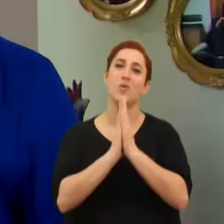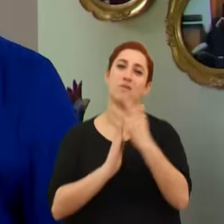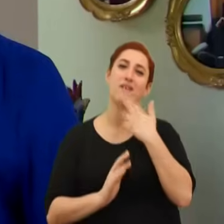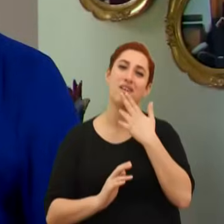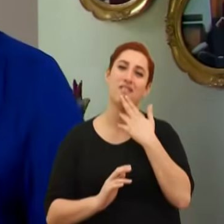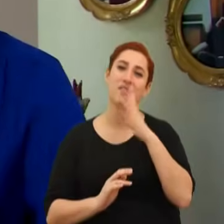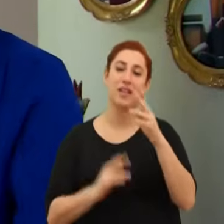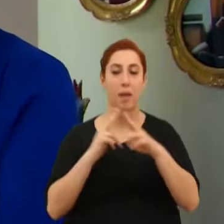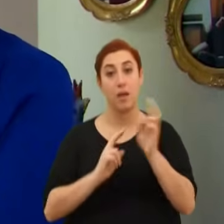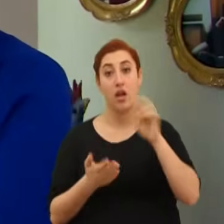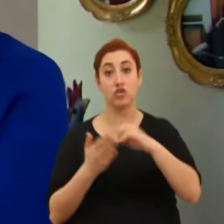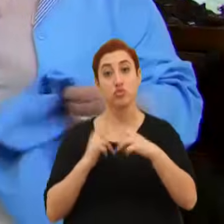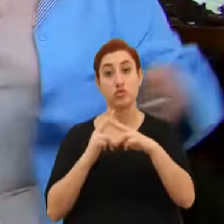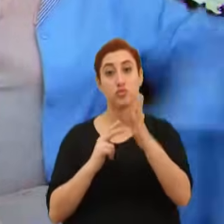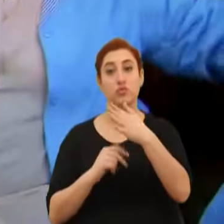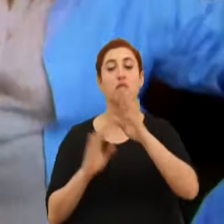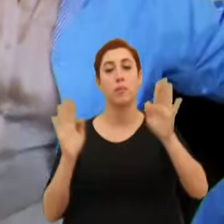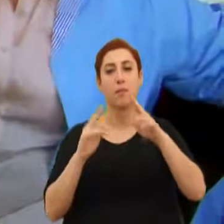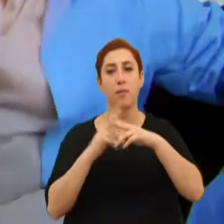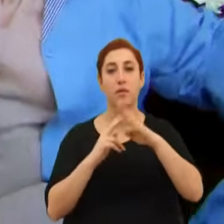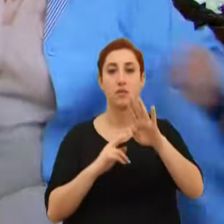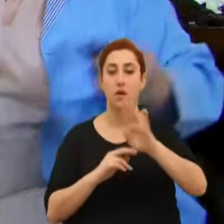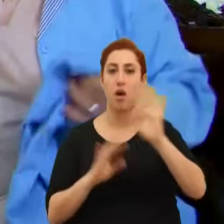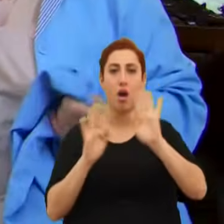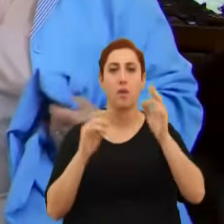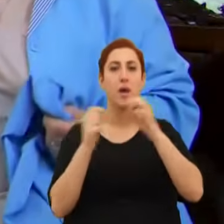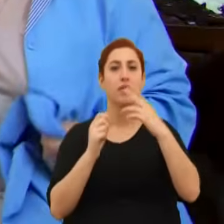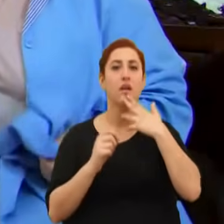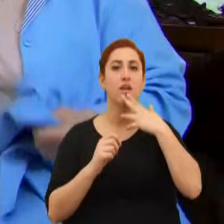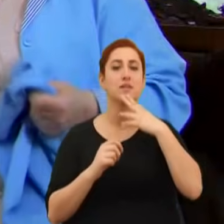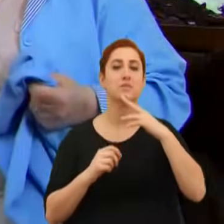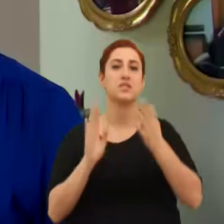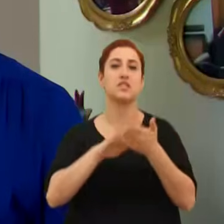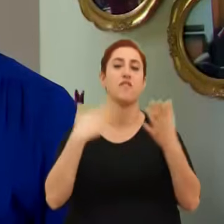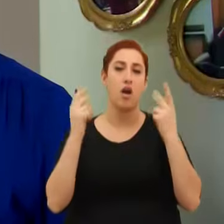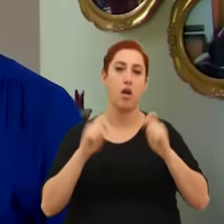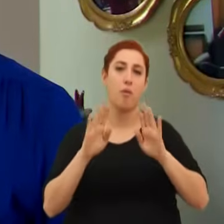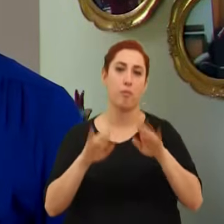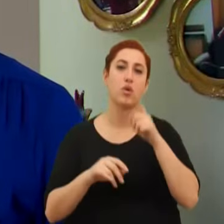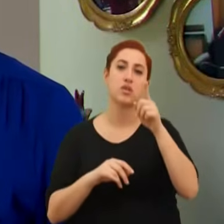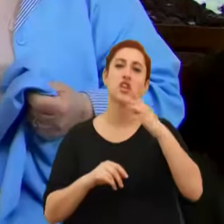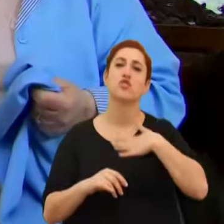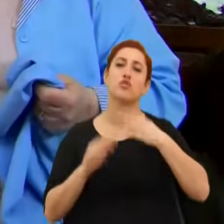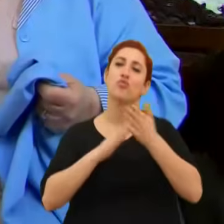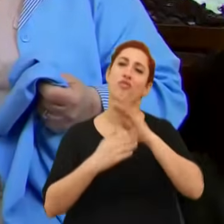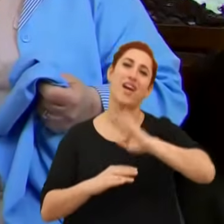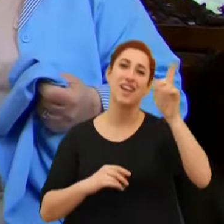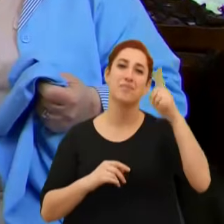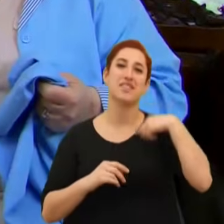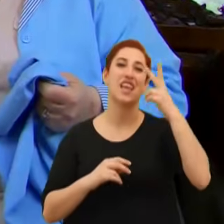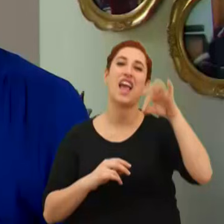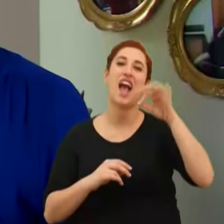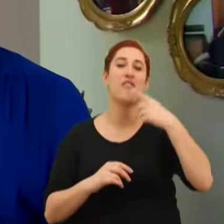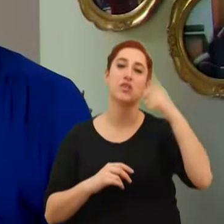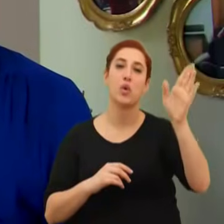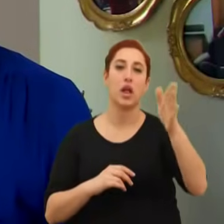dilerim hanımefendi. Hemen kalk, çabuk çabuk çabuk. Tamam tamam, hemen. Hayır, Badire Hanım istifa ediyor. Sen canım mutfağa gidiver de bir de iki